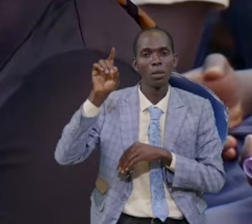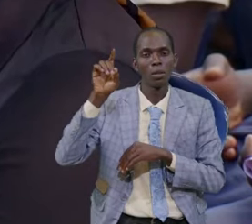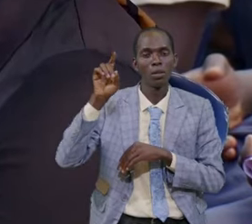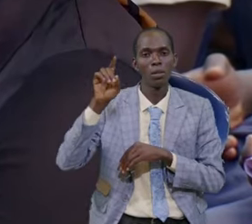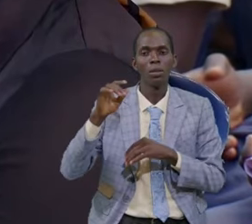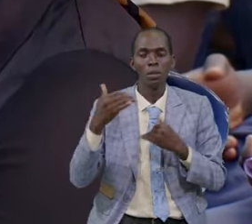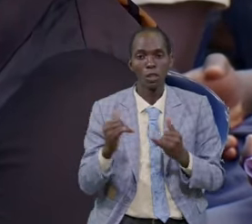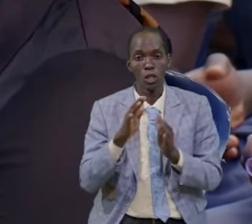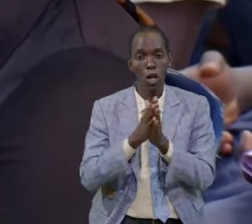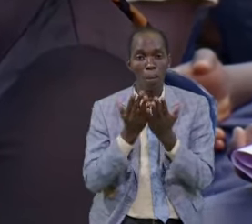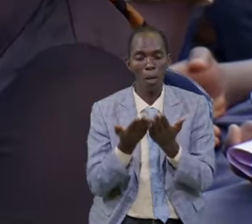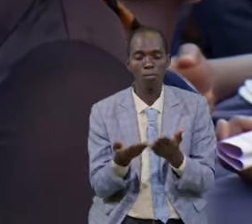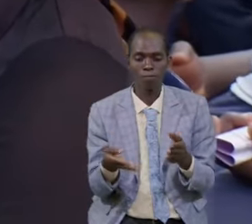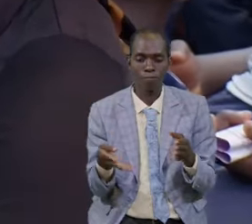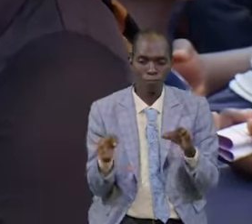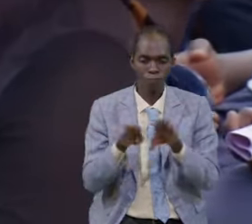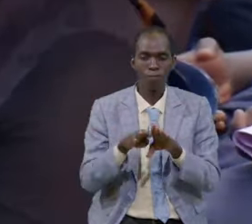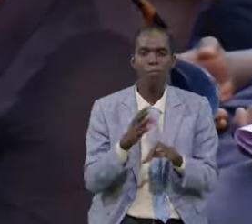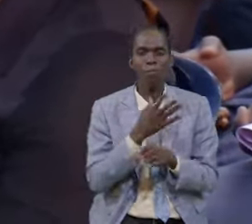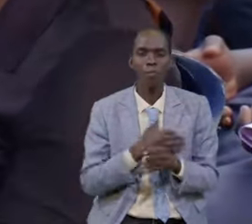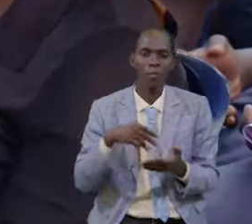Alors ferme ce cahier-là et lève-toi.